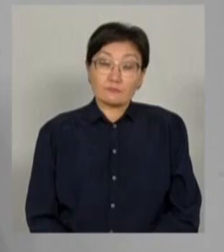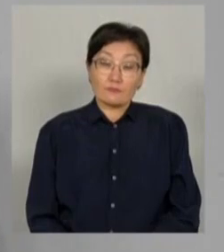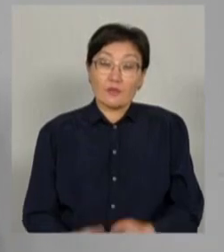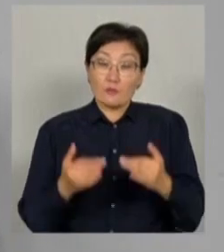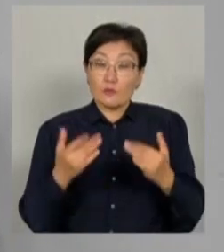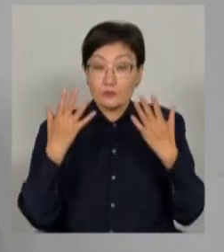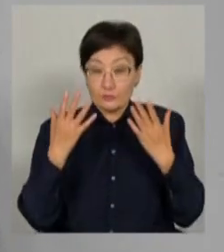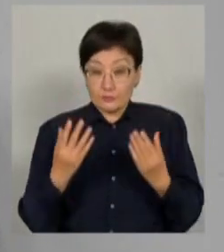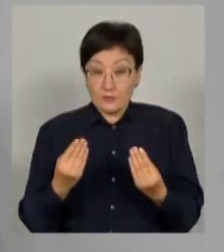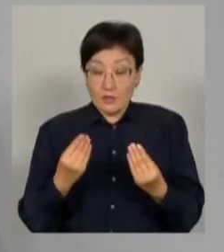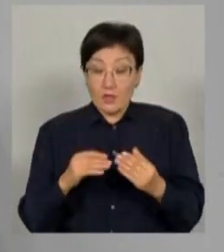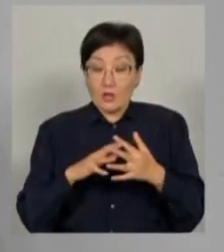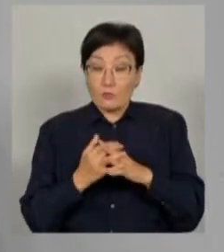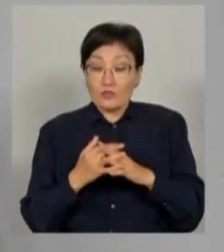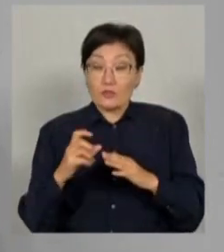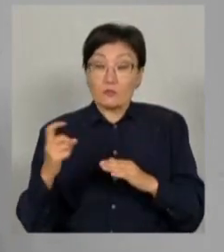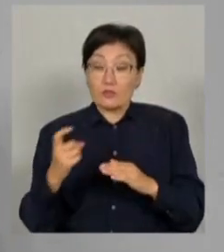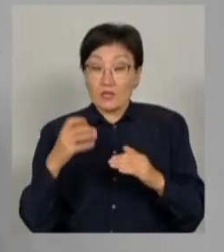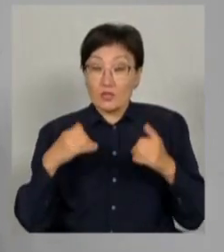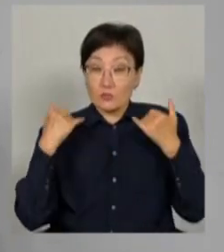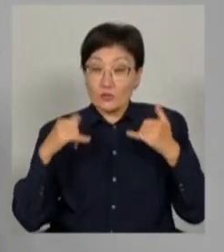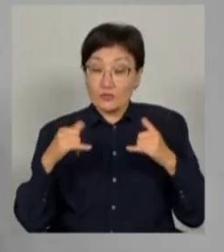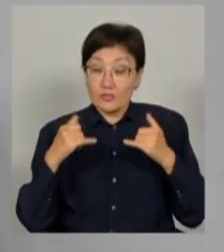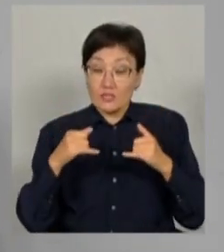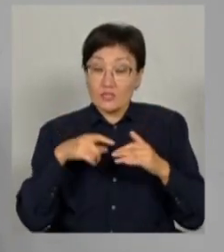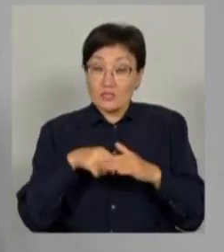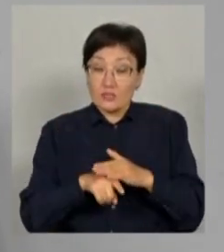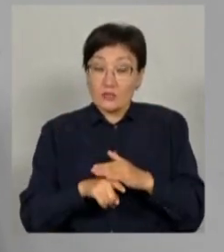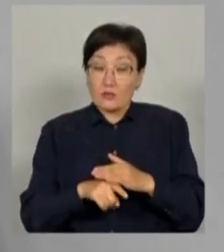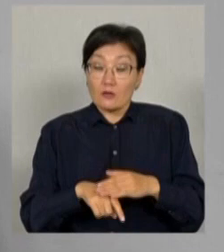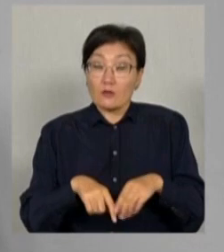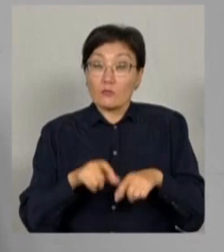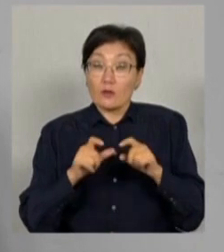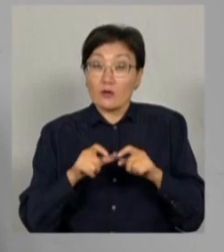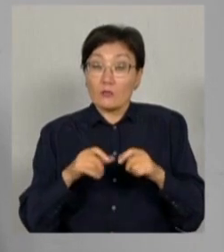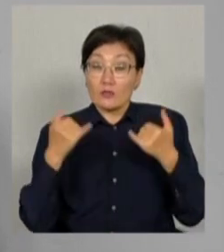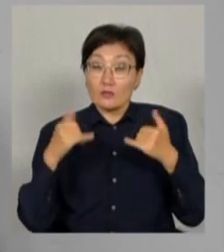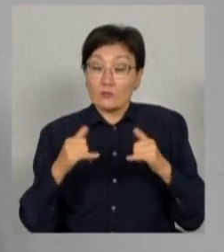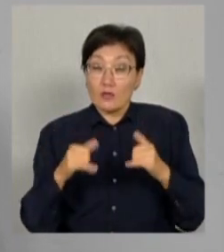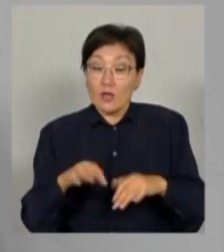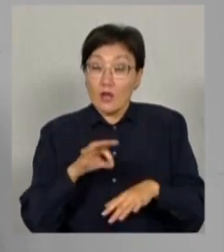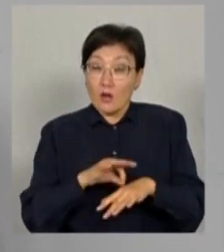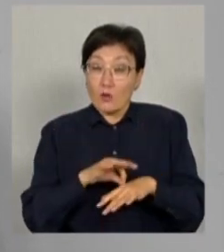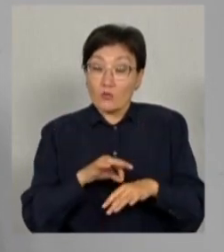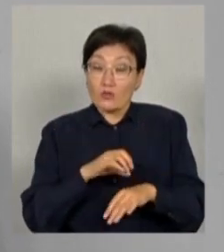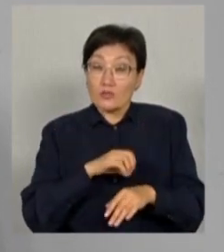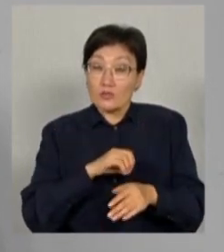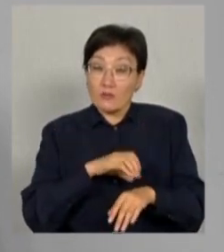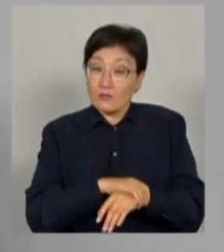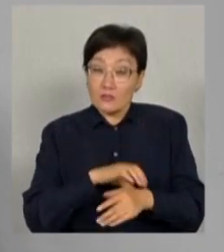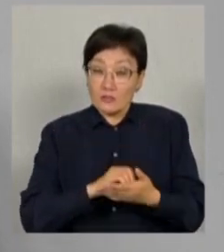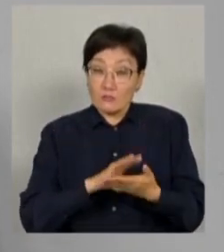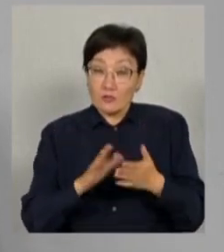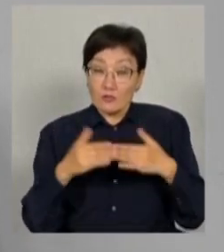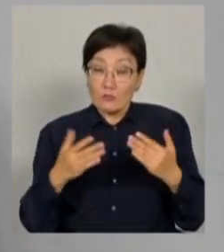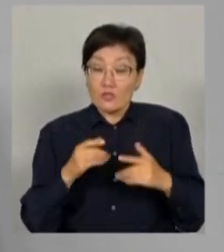Бүгінгі таңда ауыл шаруашылығы жануарлары арасында ауруға күдікті малдар анықталған жоқ. Сонымен қатар